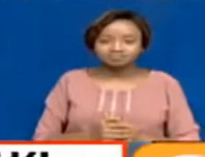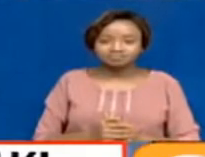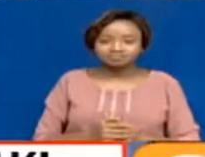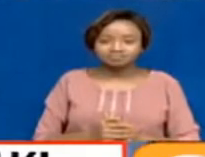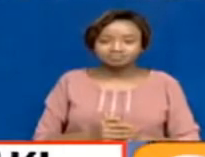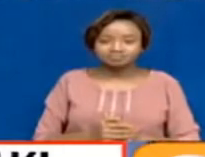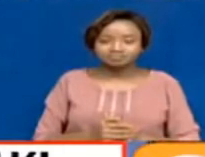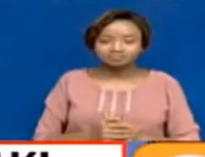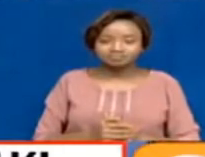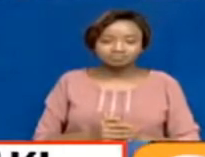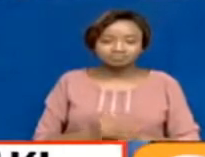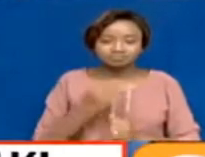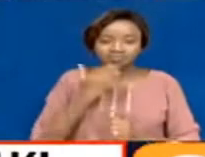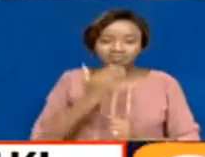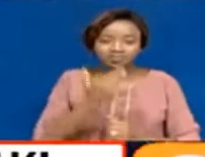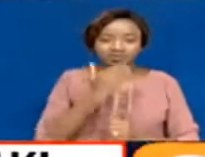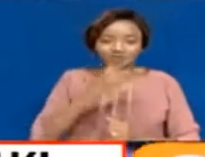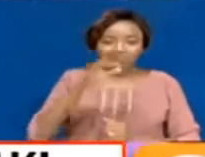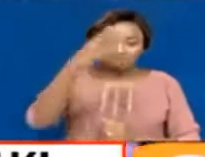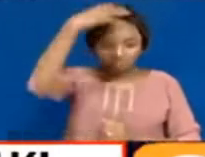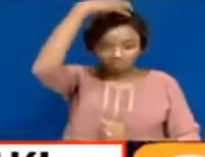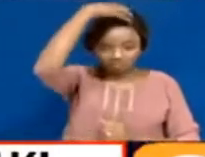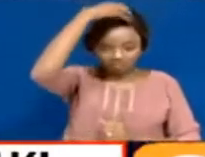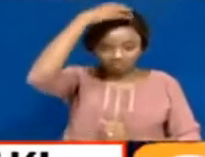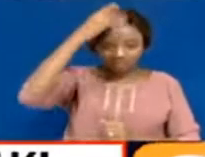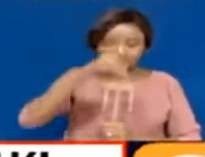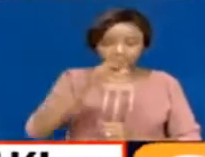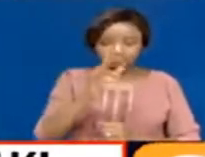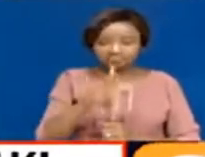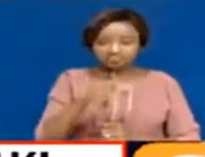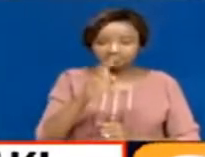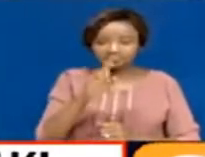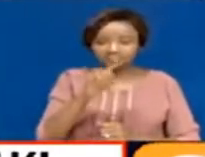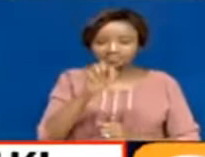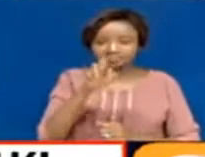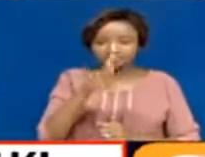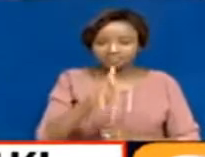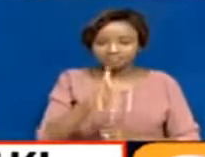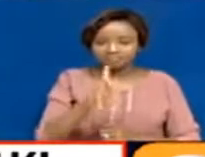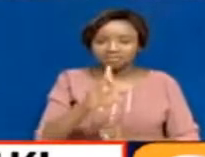Asante sana Askofu Peter Kihara. Na kwa sasa